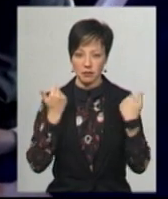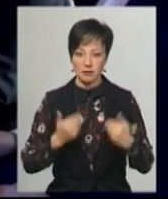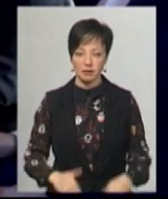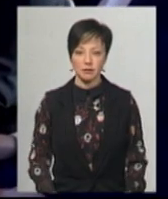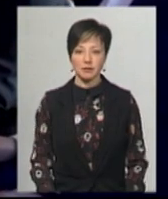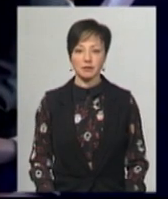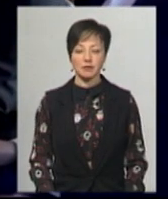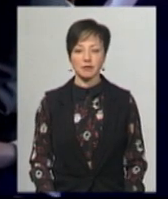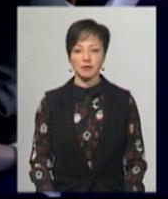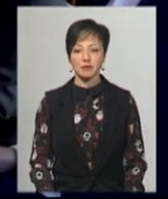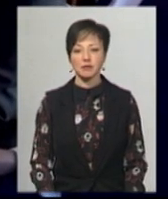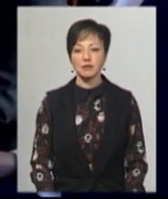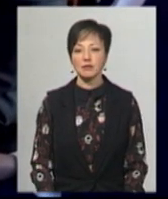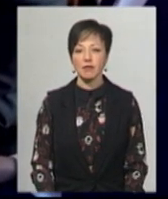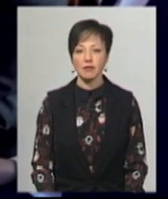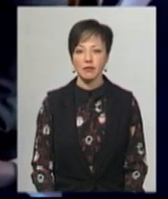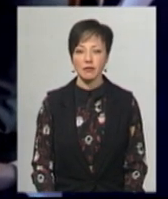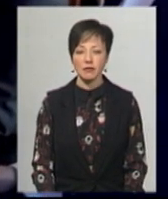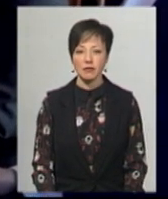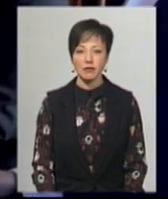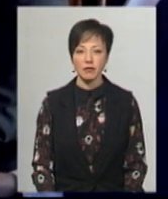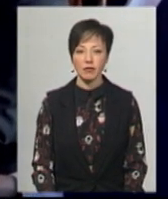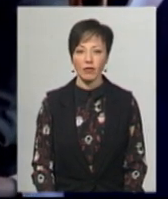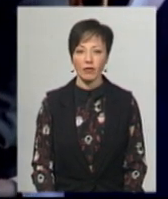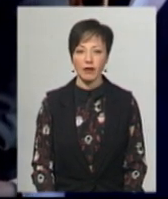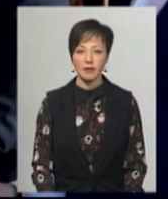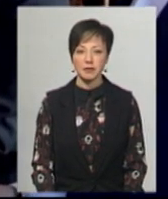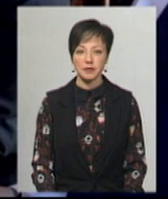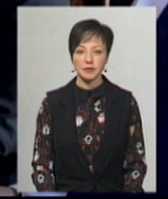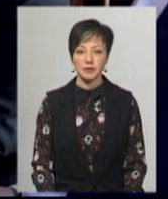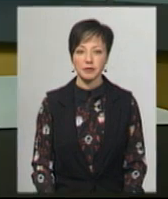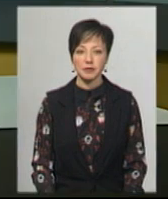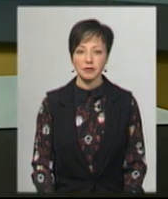Віктор Пономарьов, Тетяна Ворожцова, Юрій Чорний. Новини на Суспільному. Хмельницький.